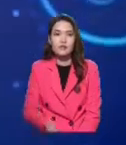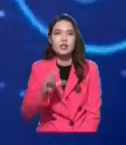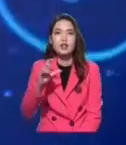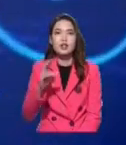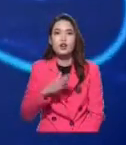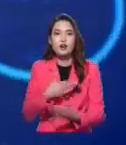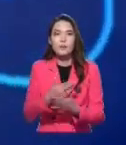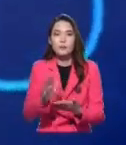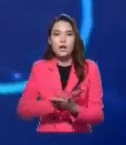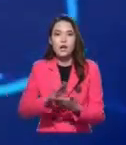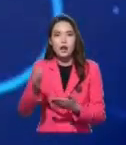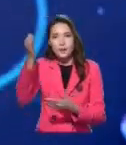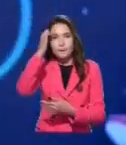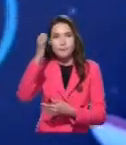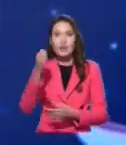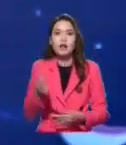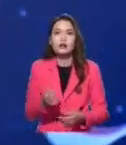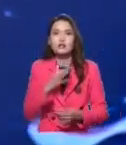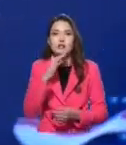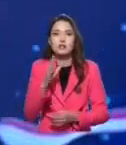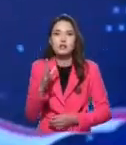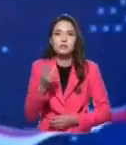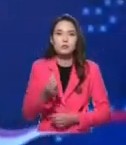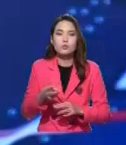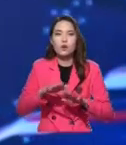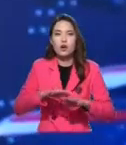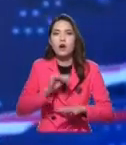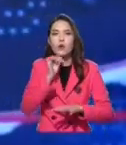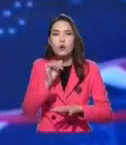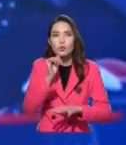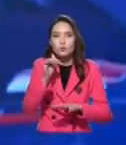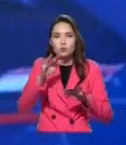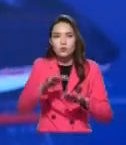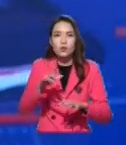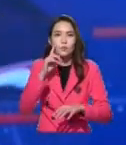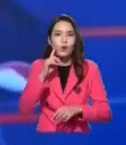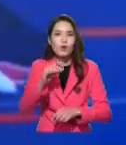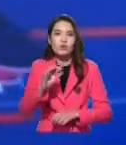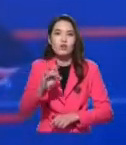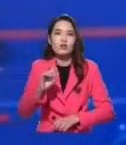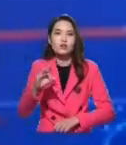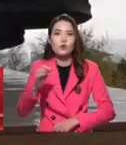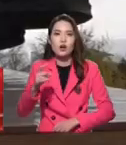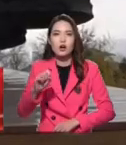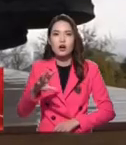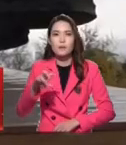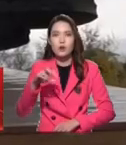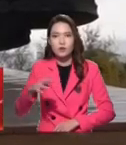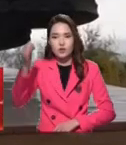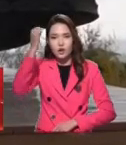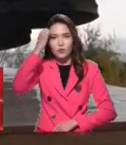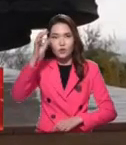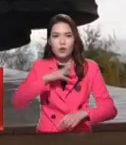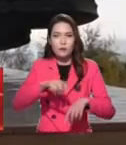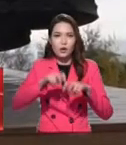Экоакцию по очистке монумента покорителям Целины провели в Кустанае представители молодежного крыла Жастаруха при партии Аманат. Памятник был открыт